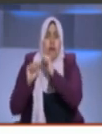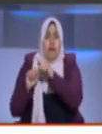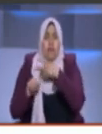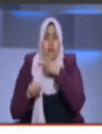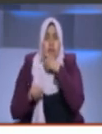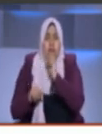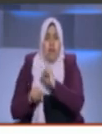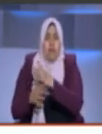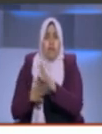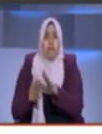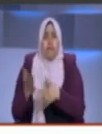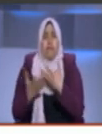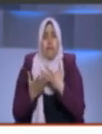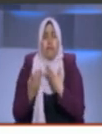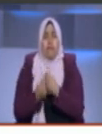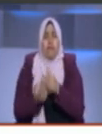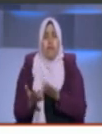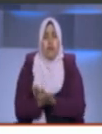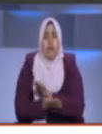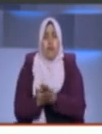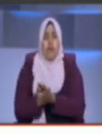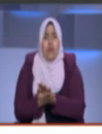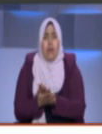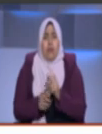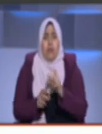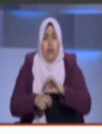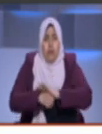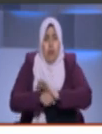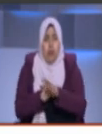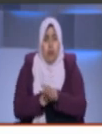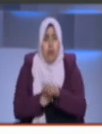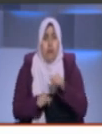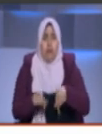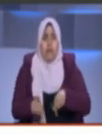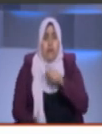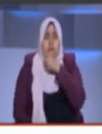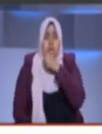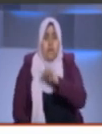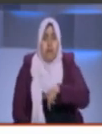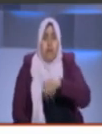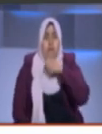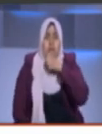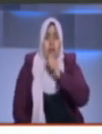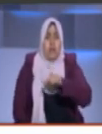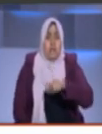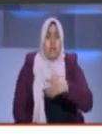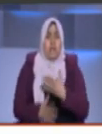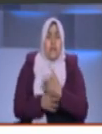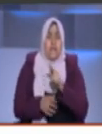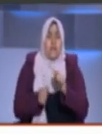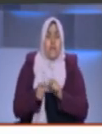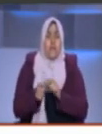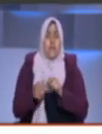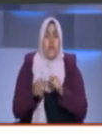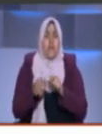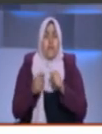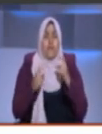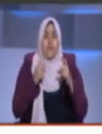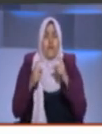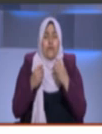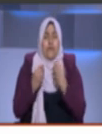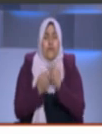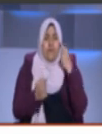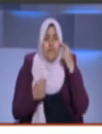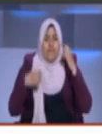التي تدار بها ازمه كورونا في فرنسا، رغم ان فرنسا يعني ربما مفارقه يعني